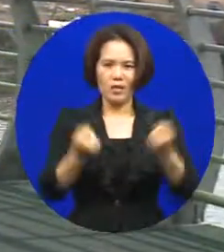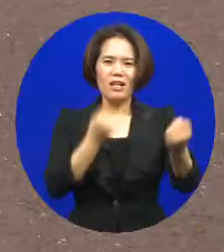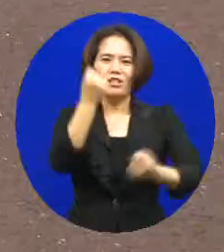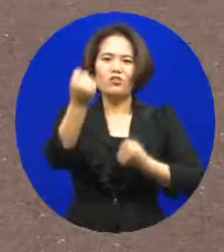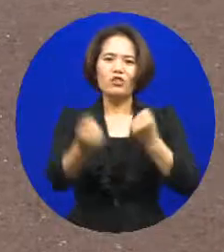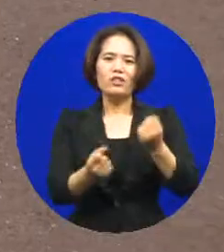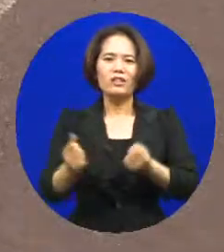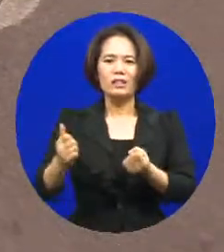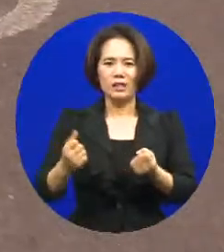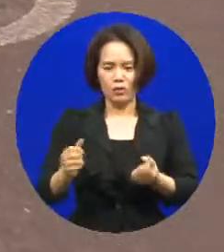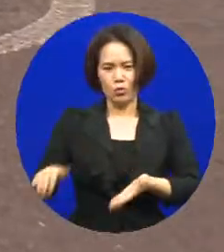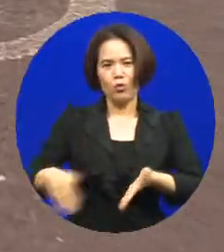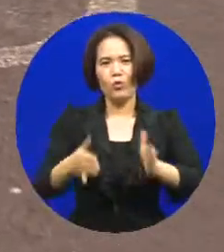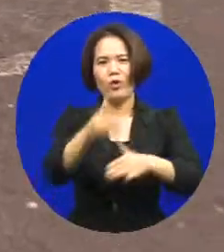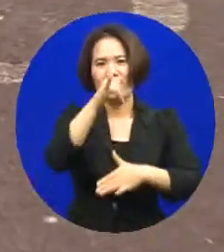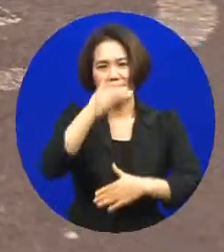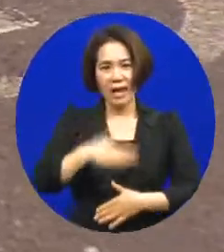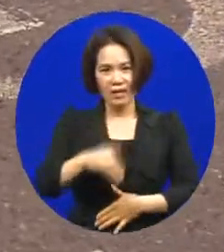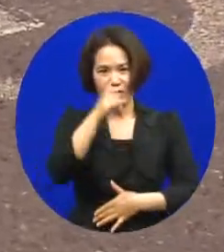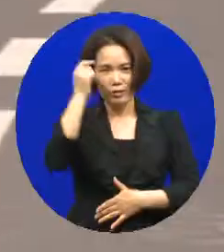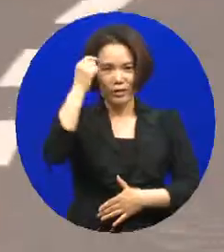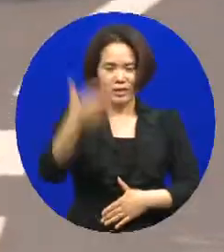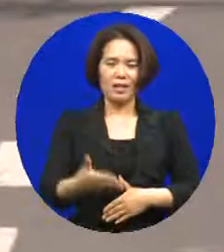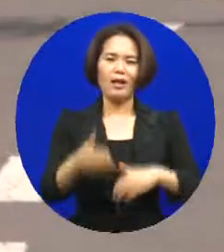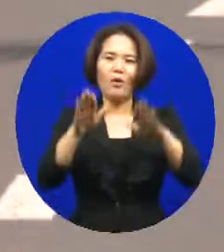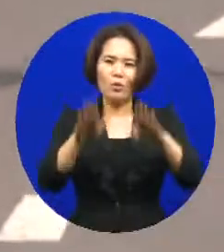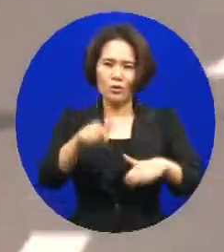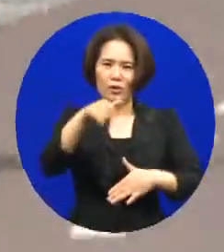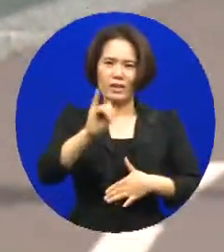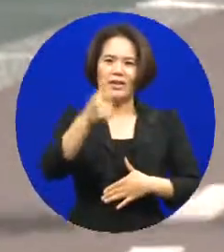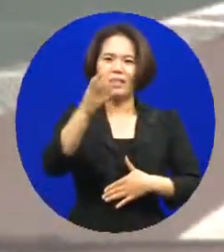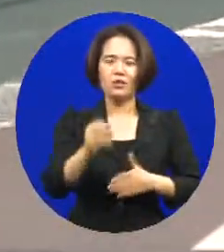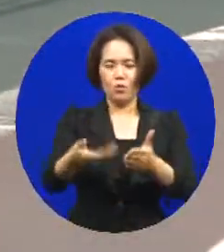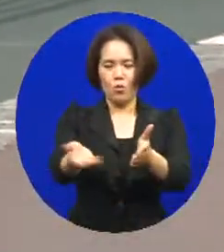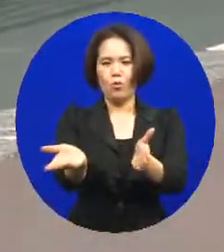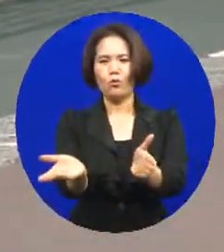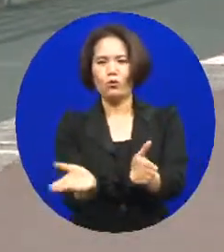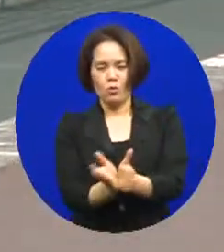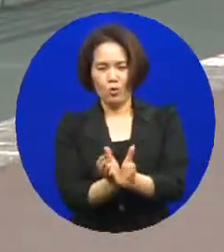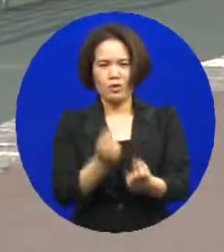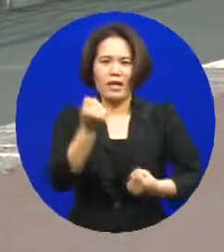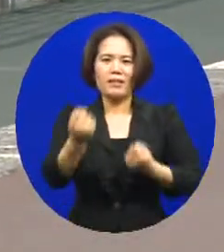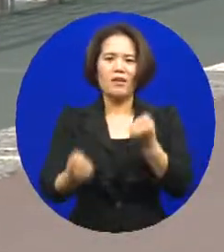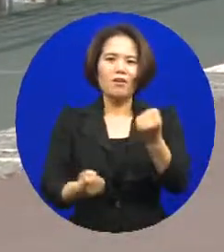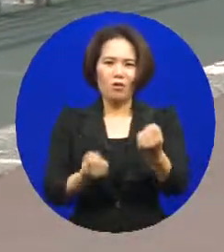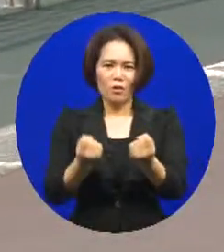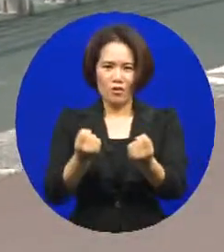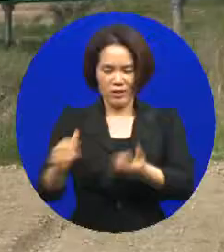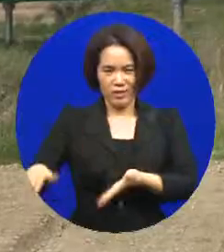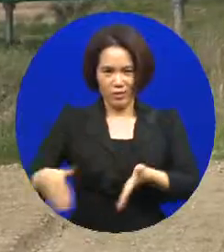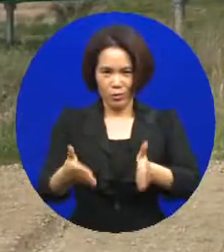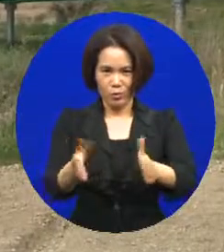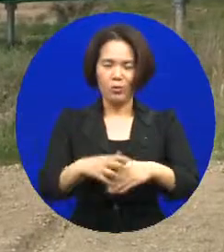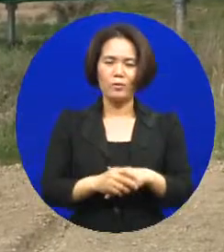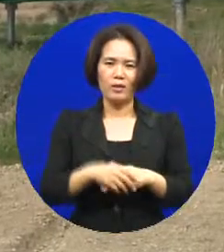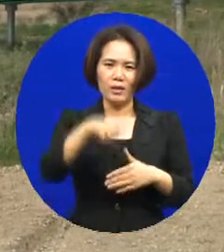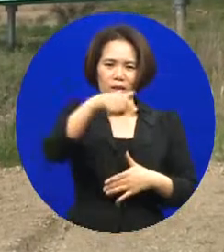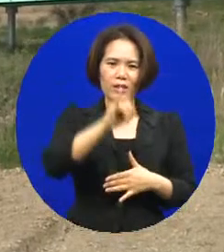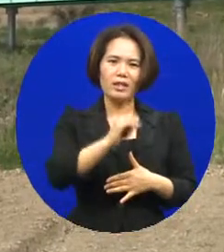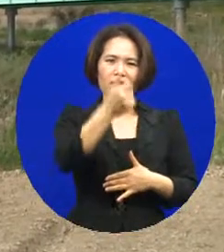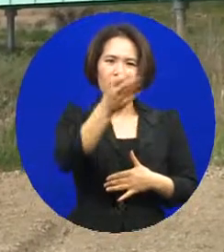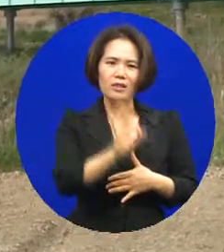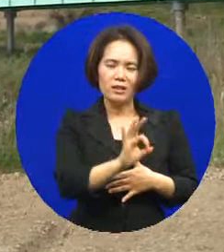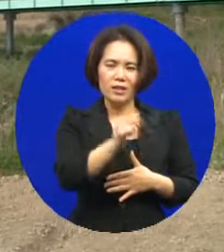자전거 도로가 있다는 사실 알고 계신가요? 오늘은 기흥호수공원 자전거 도로를 찾았습니다.